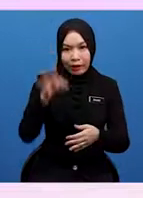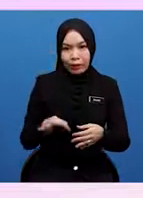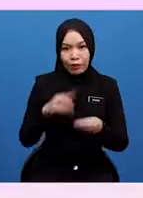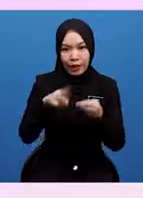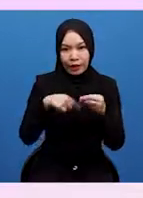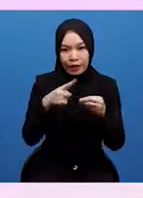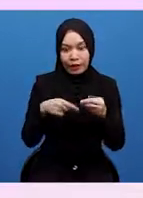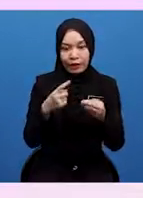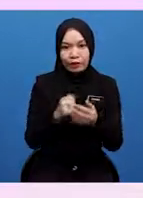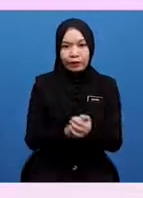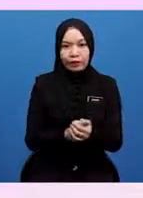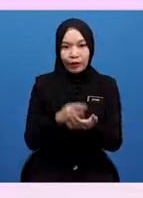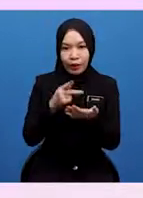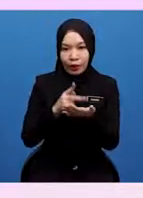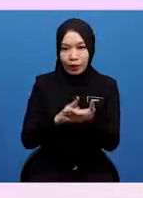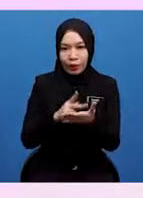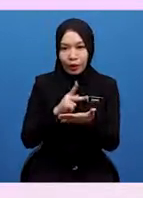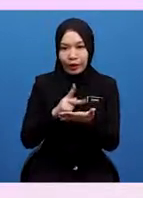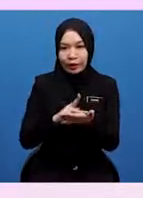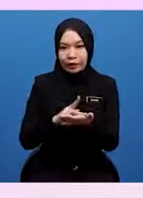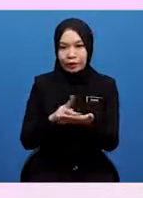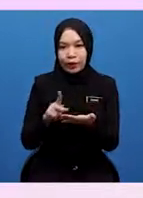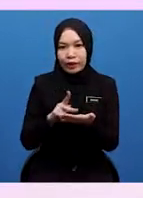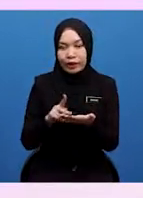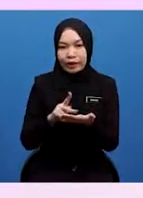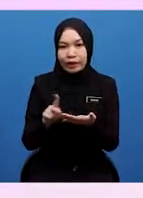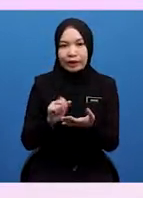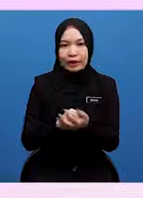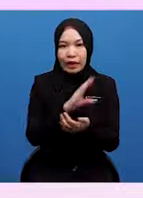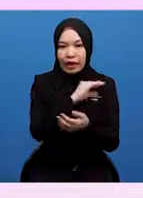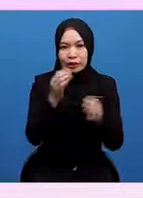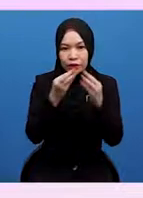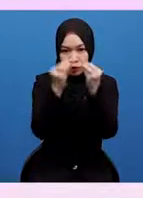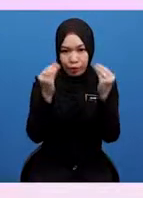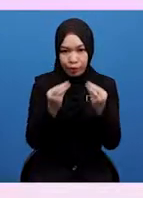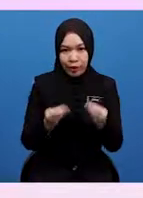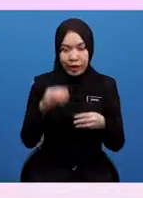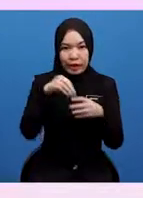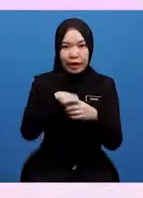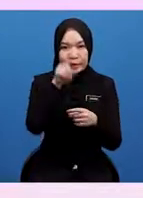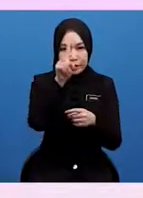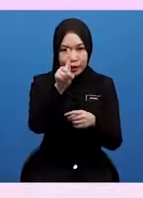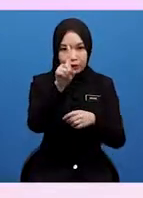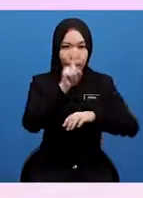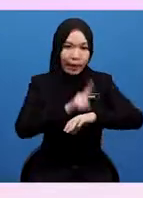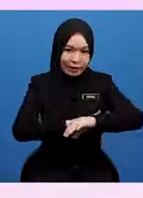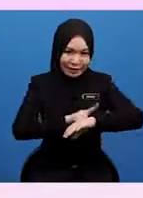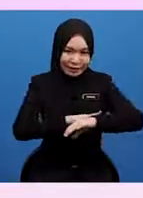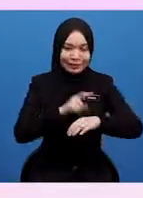jumlah, peningkatan atau penurunan dalam satu tempoh atau satu jangka masa.